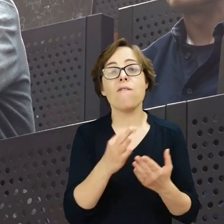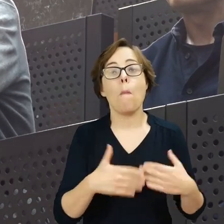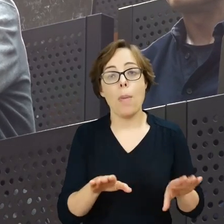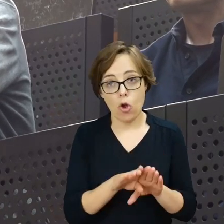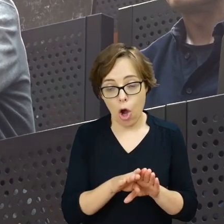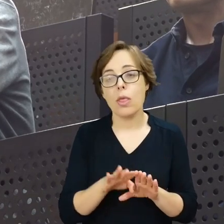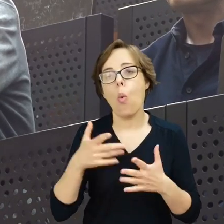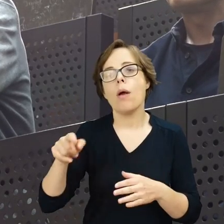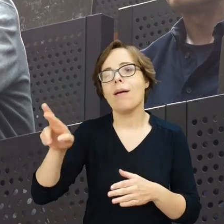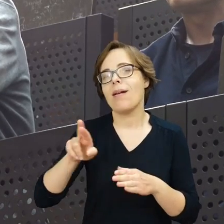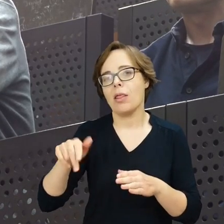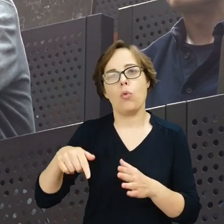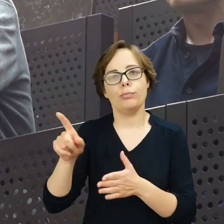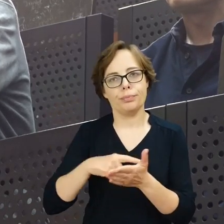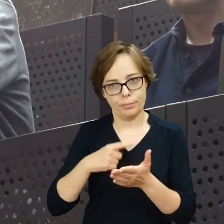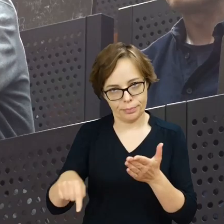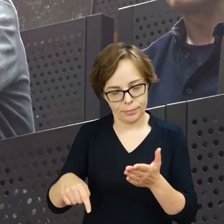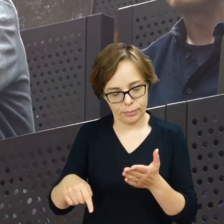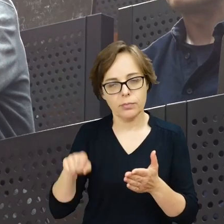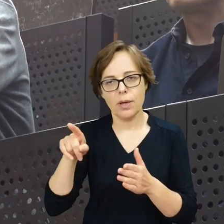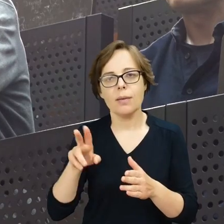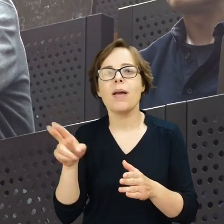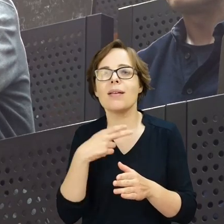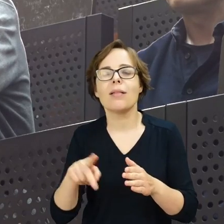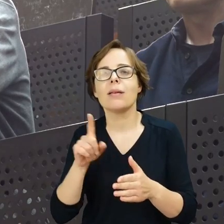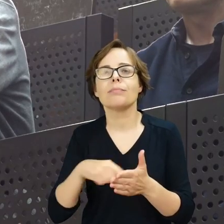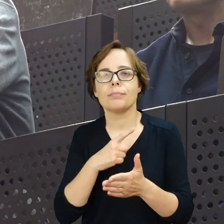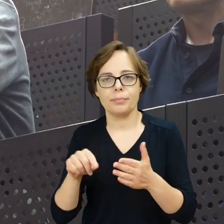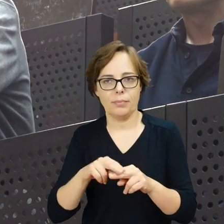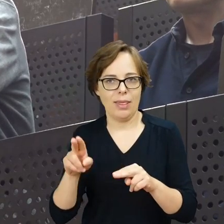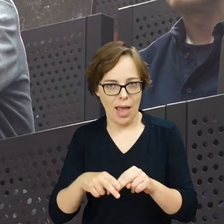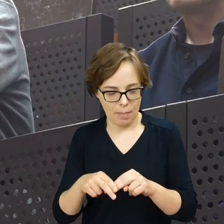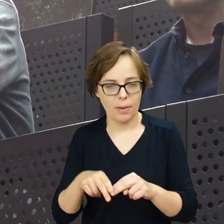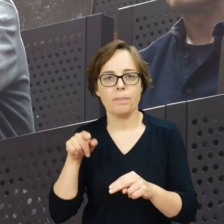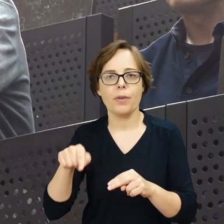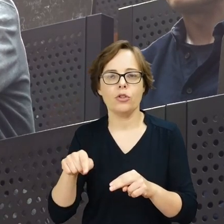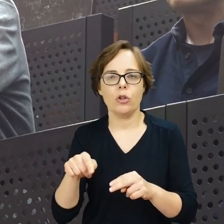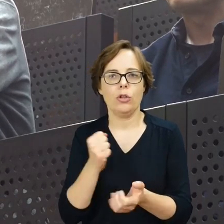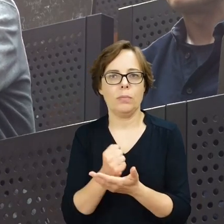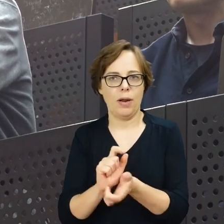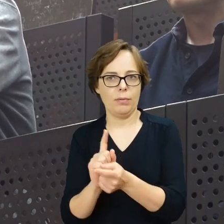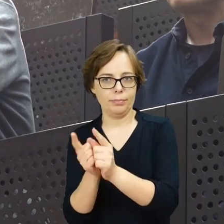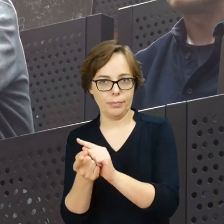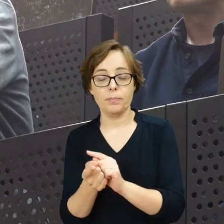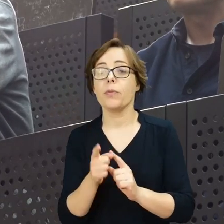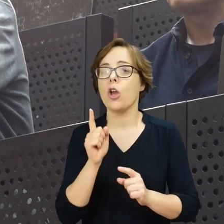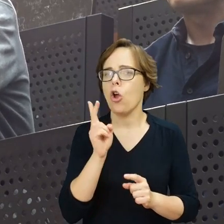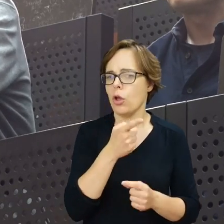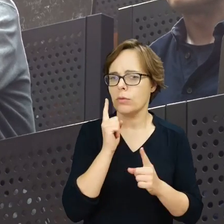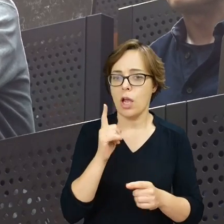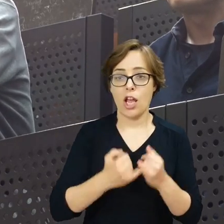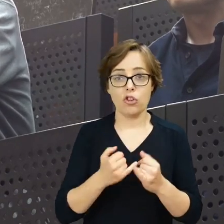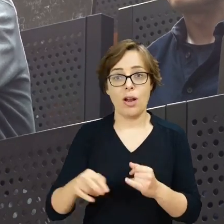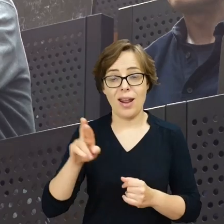I od kilku lat któryś z sądów, a pierwszy to zwrócił uwagę w swoim orzeczeniu, że jeśli radny prowadzi działalność gospodarczą